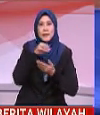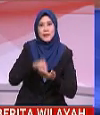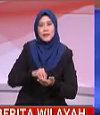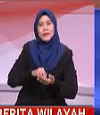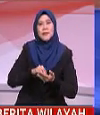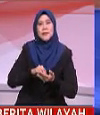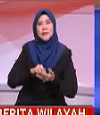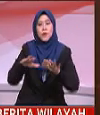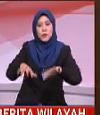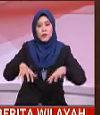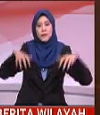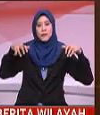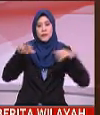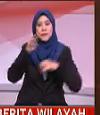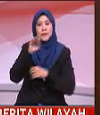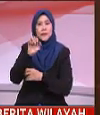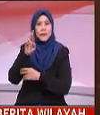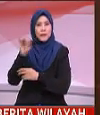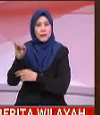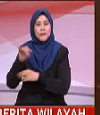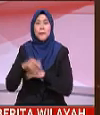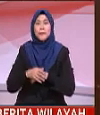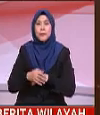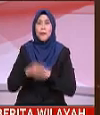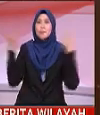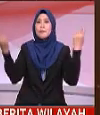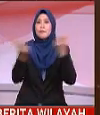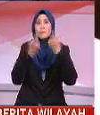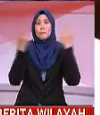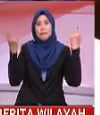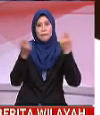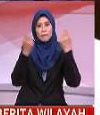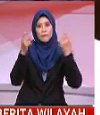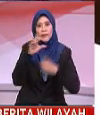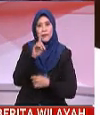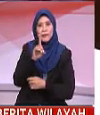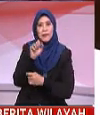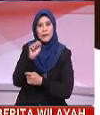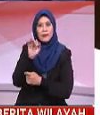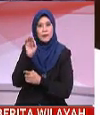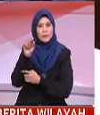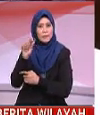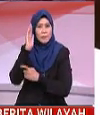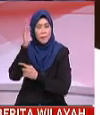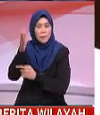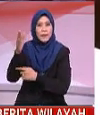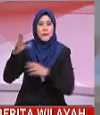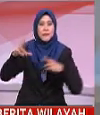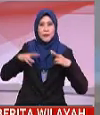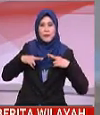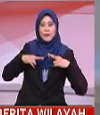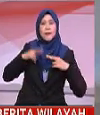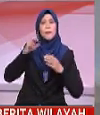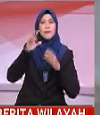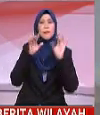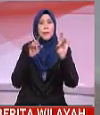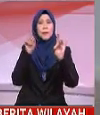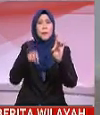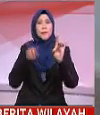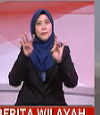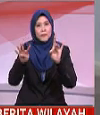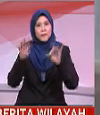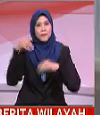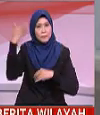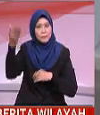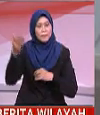Miri di Miri. Majlis ini diadakan bagi meraikan Dayang Jemila Abang Ahmad yang akan bersara pada 8 April depan.